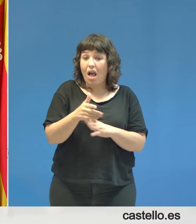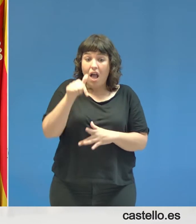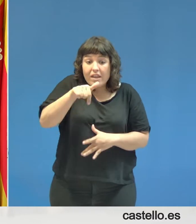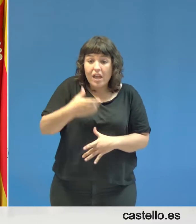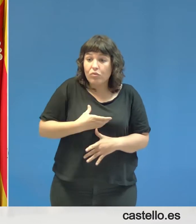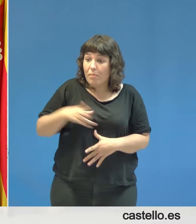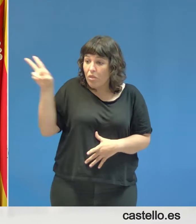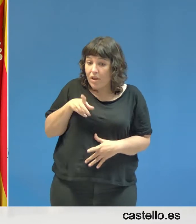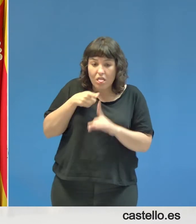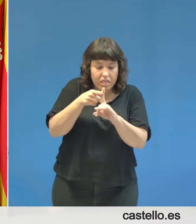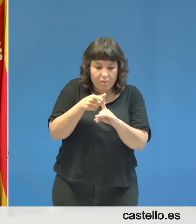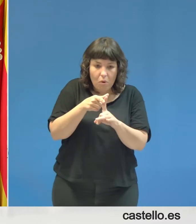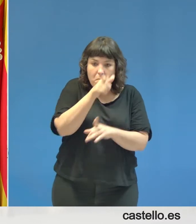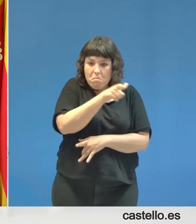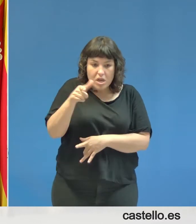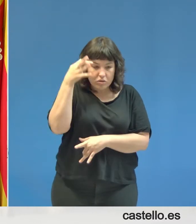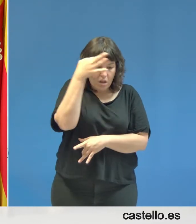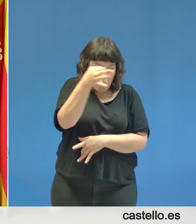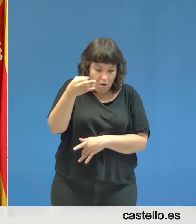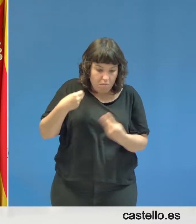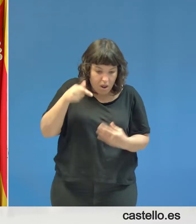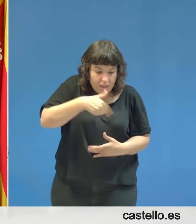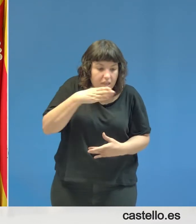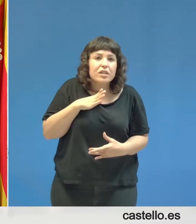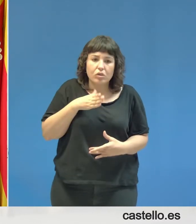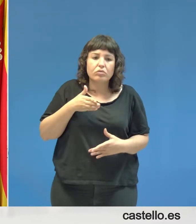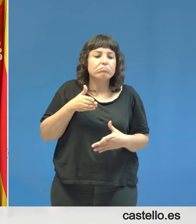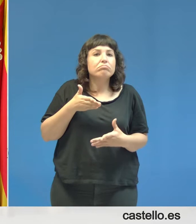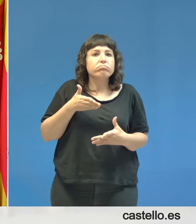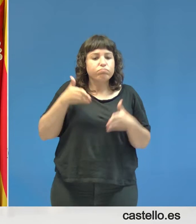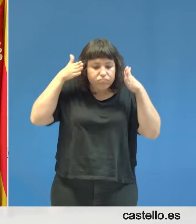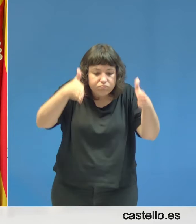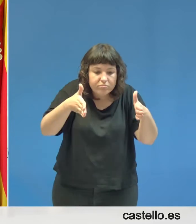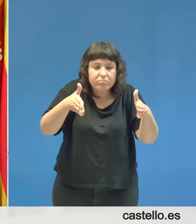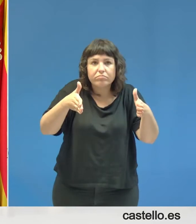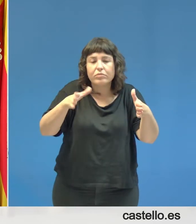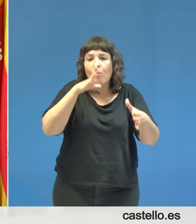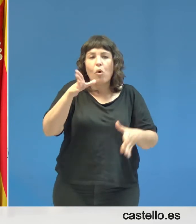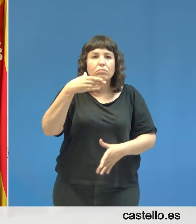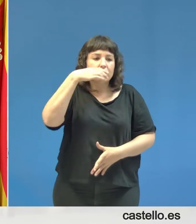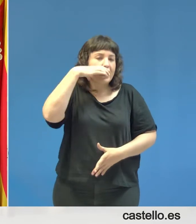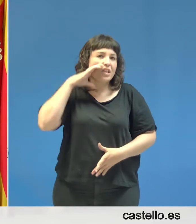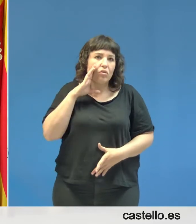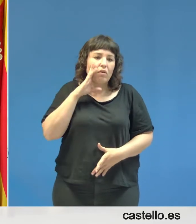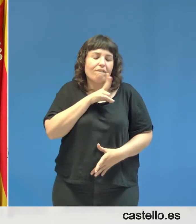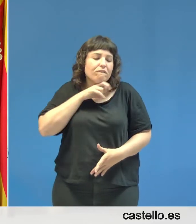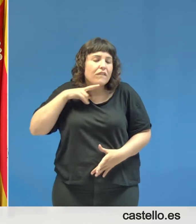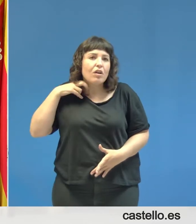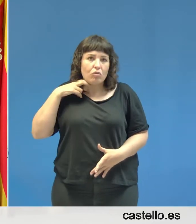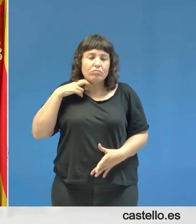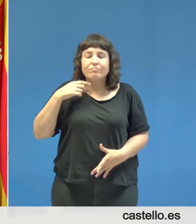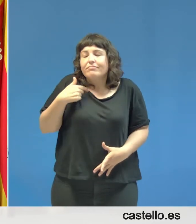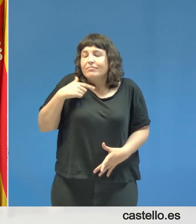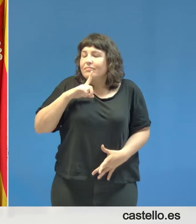més que la de servir aquest poble, el nostre estimat Castelló. I puc dir amb la cara ben alta que me'n vaig amb la certesa